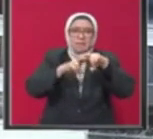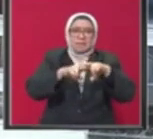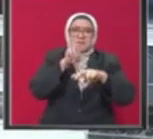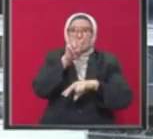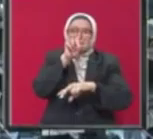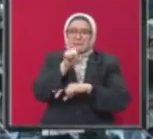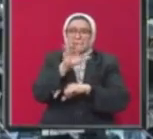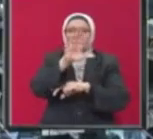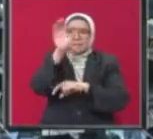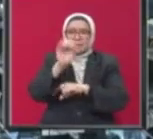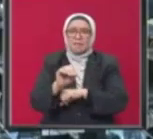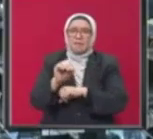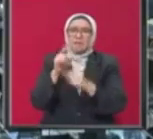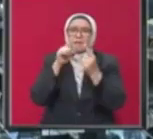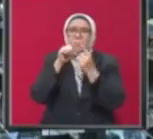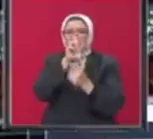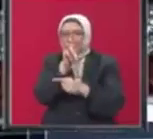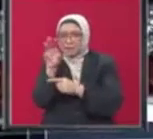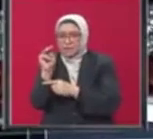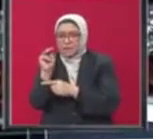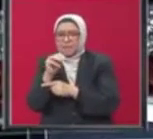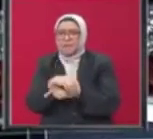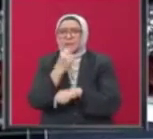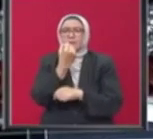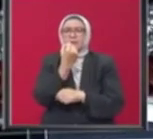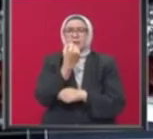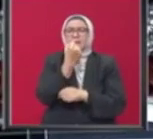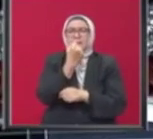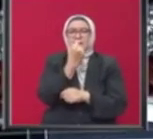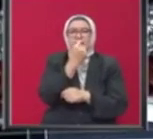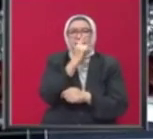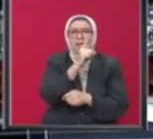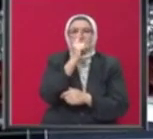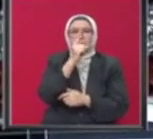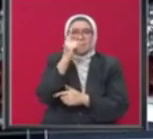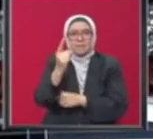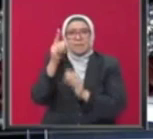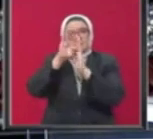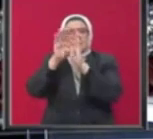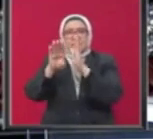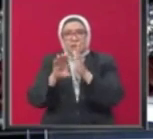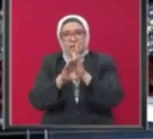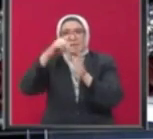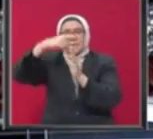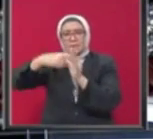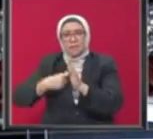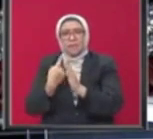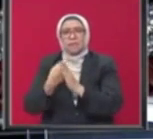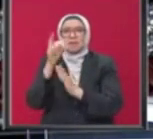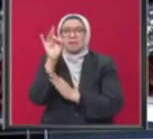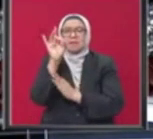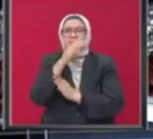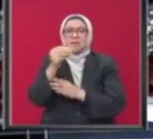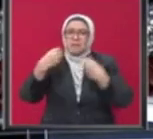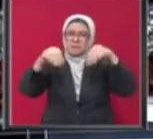kepada Ringgit Malaysia 111.4 billian pada bulan oges jualan kereta penumpang pula telah